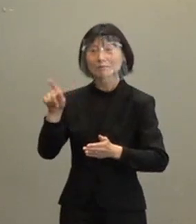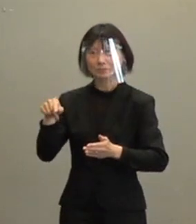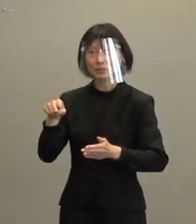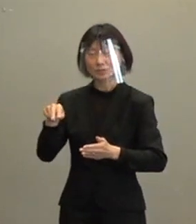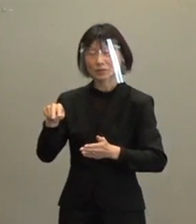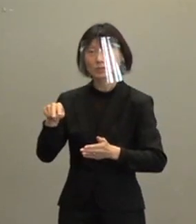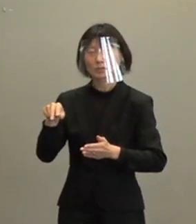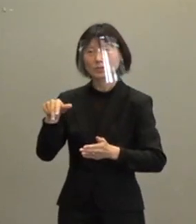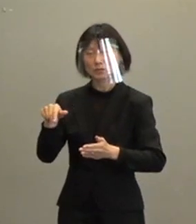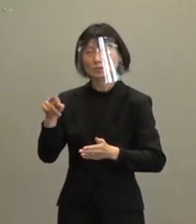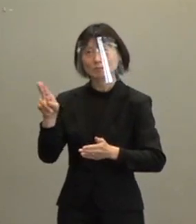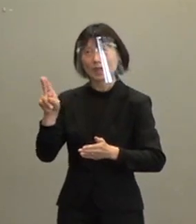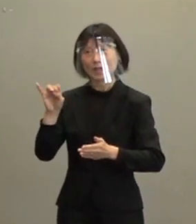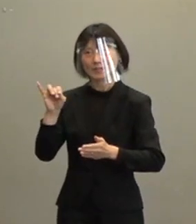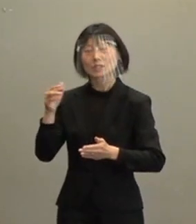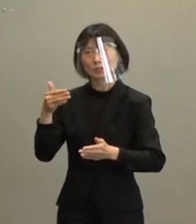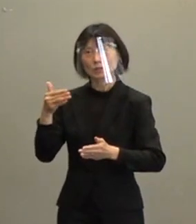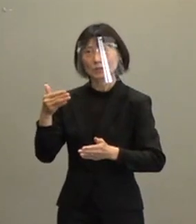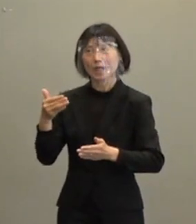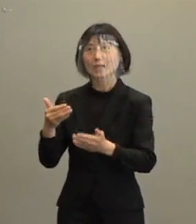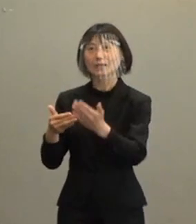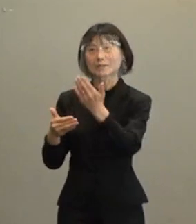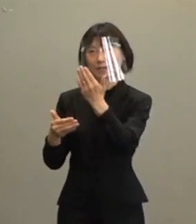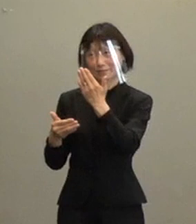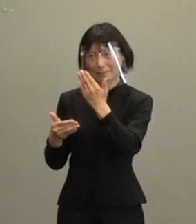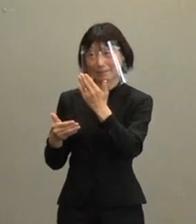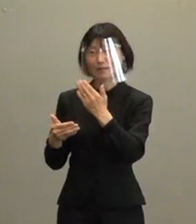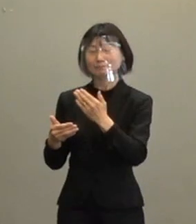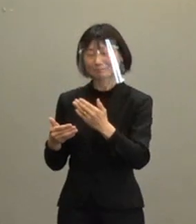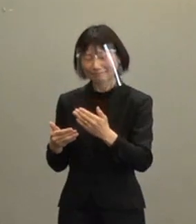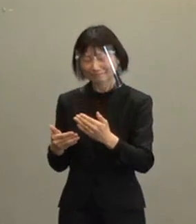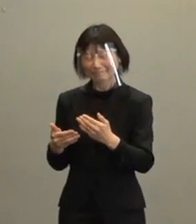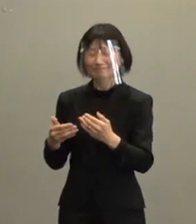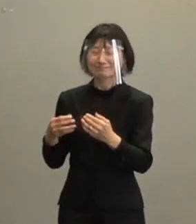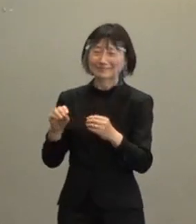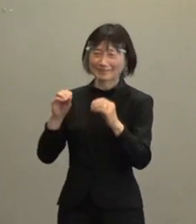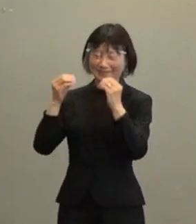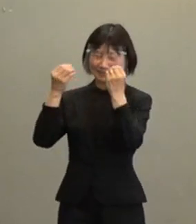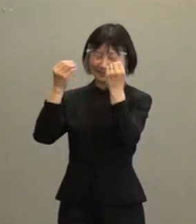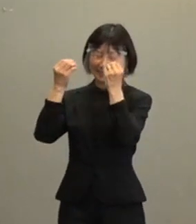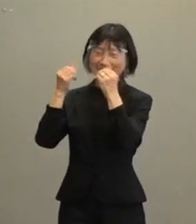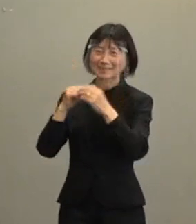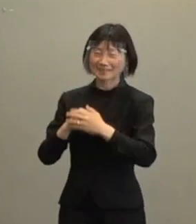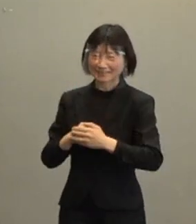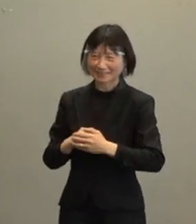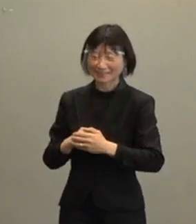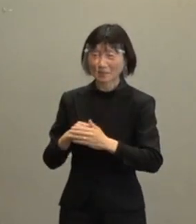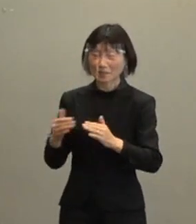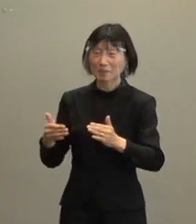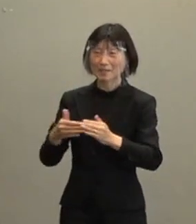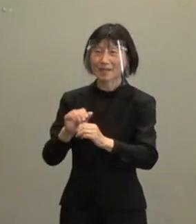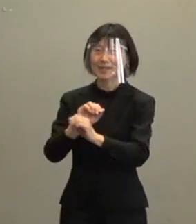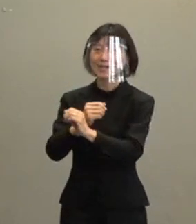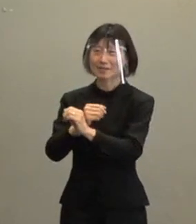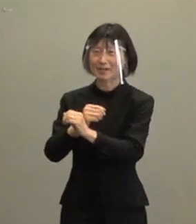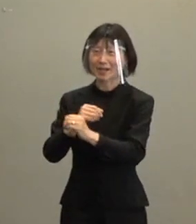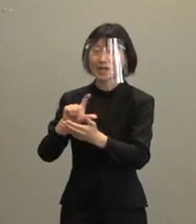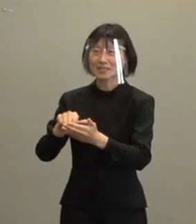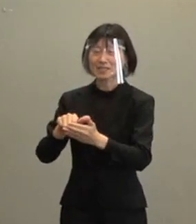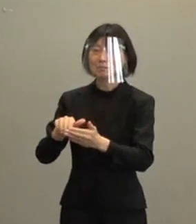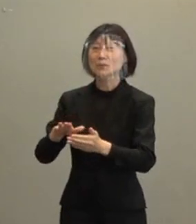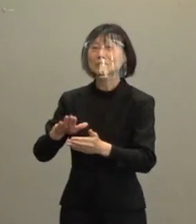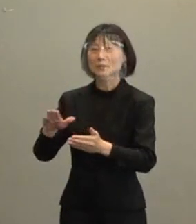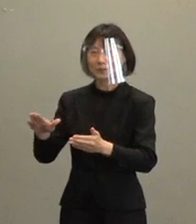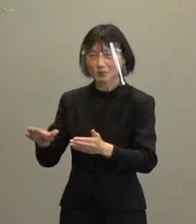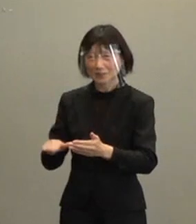時がですね、いよいよやってくるというのを感慨深く思っております。これまで、研究であったり地元で理解